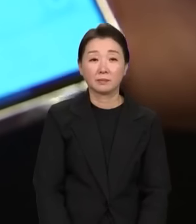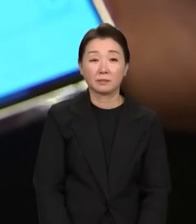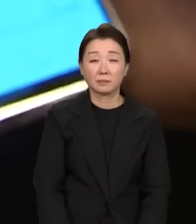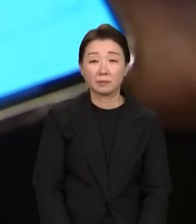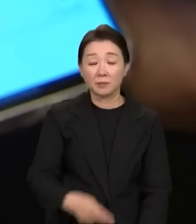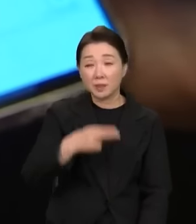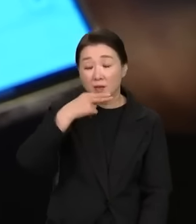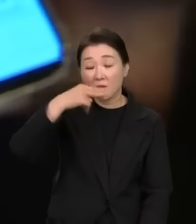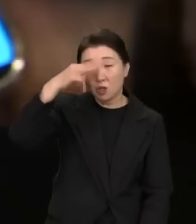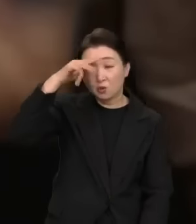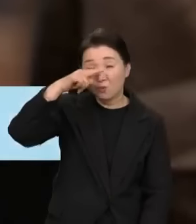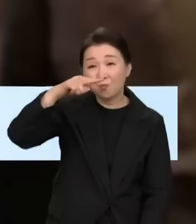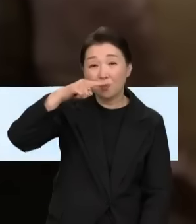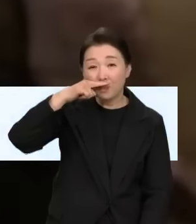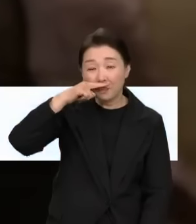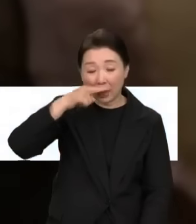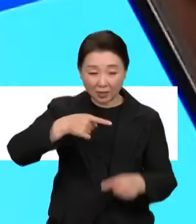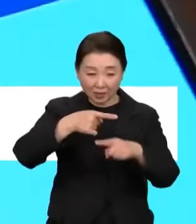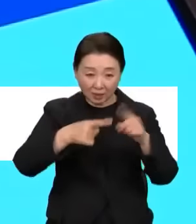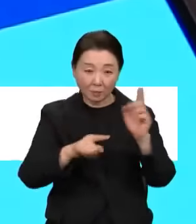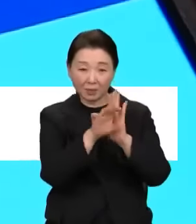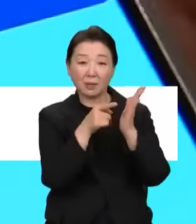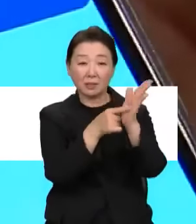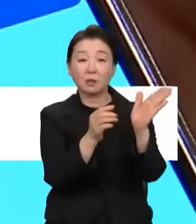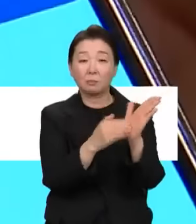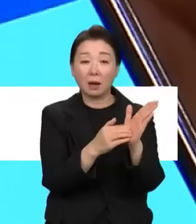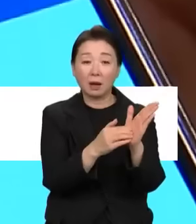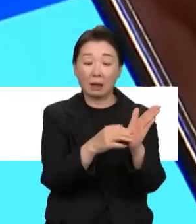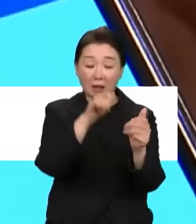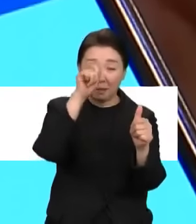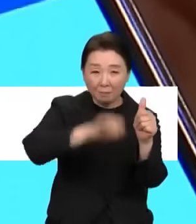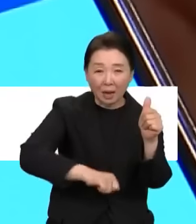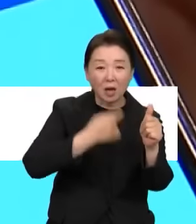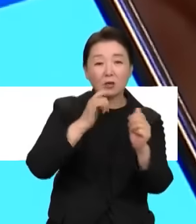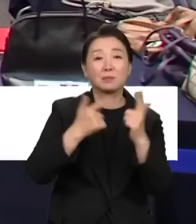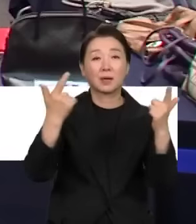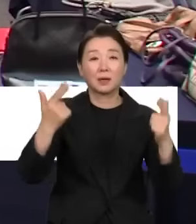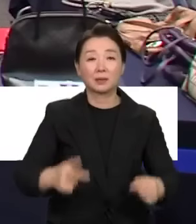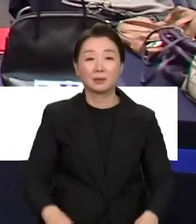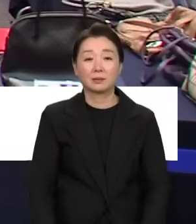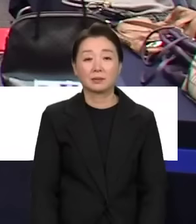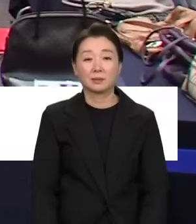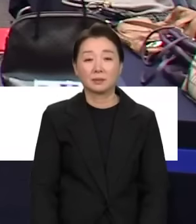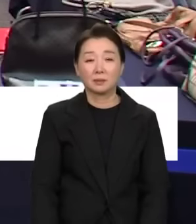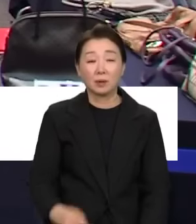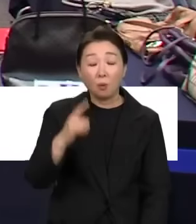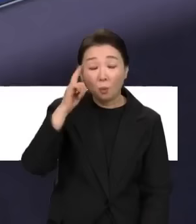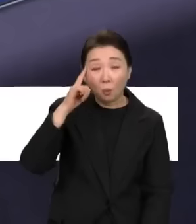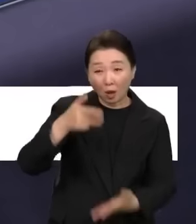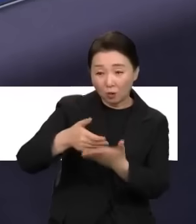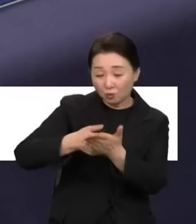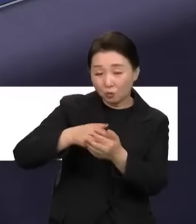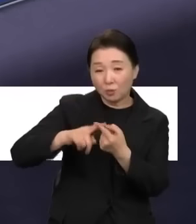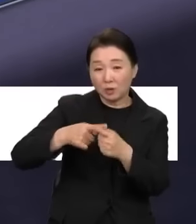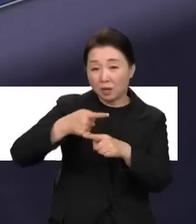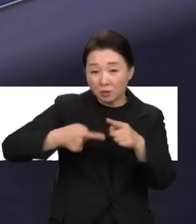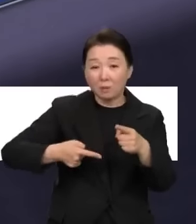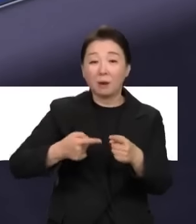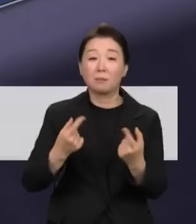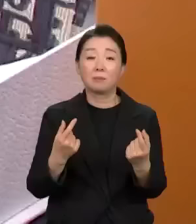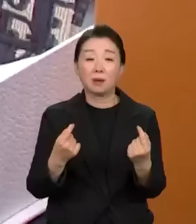양주를 시장가 절반 정도에 입찰했습니다. 낙찰되기는 쉽지 않습니다. 웬만한 중고 시세의 절반 수준이다